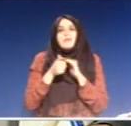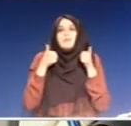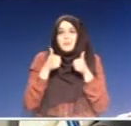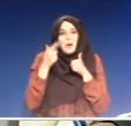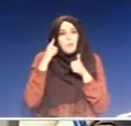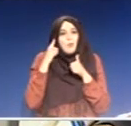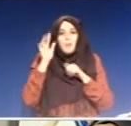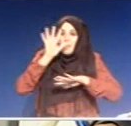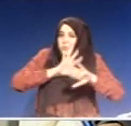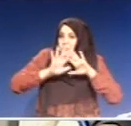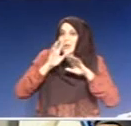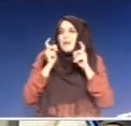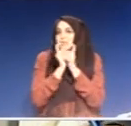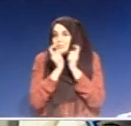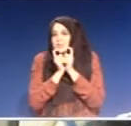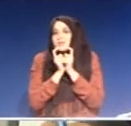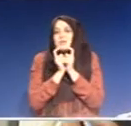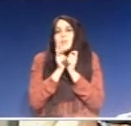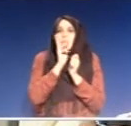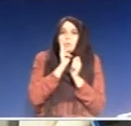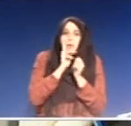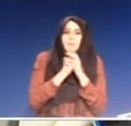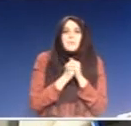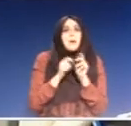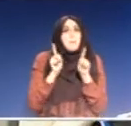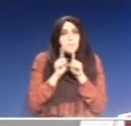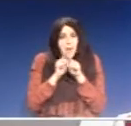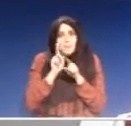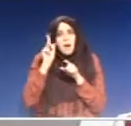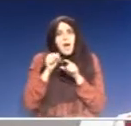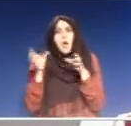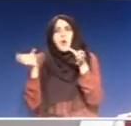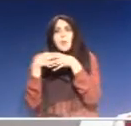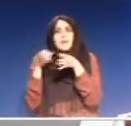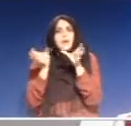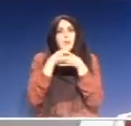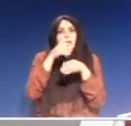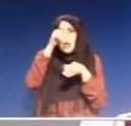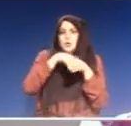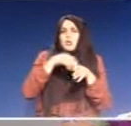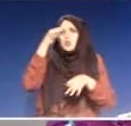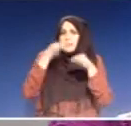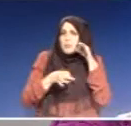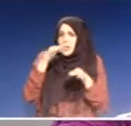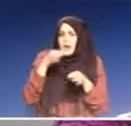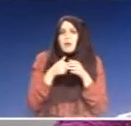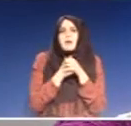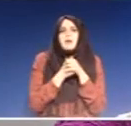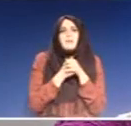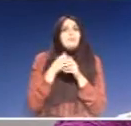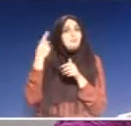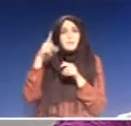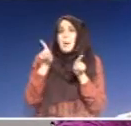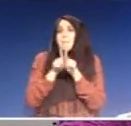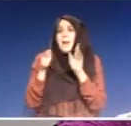هذا الميدان. نعم. وحتى الهيئات الفاعلة في المحاكم أو في القضاء، نعم، لها